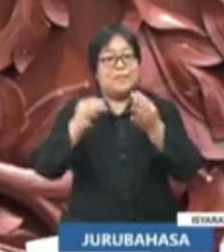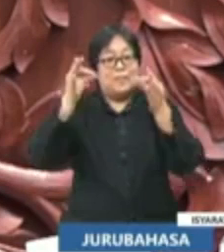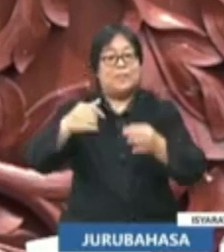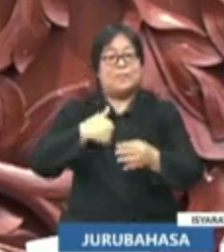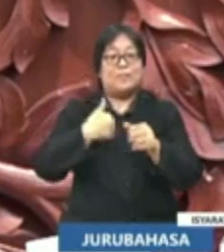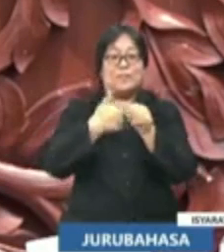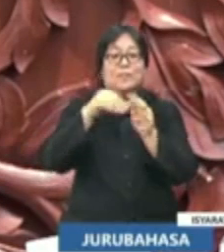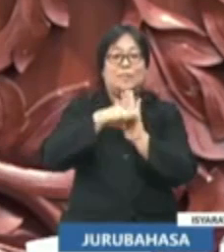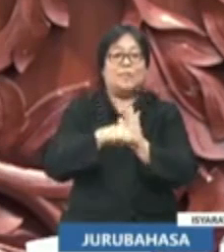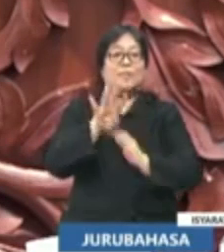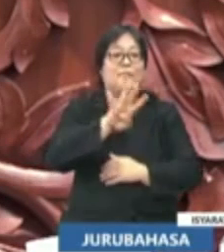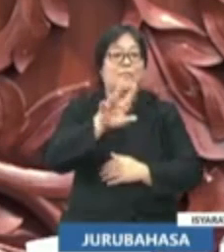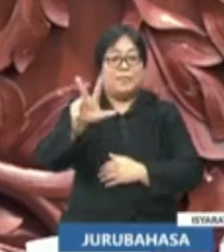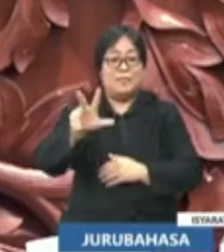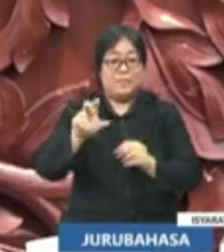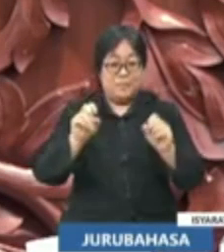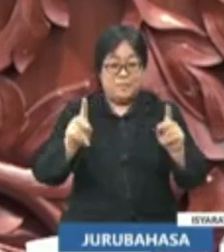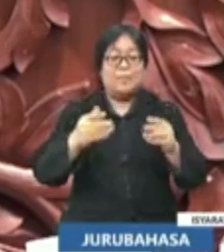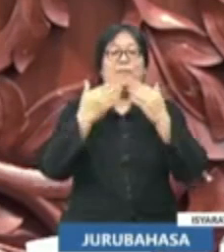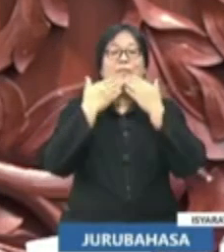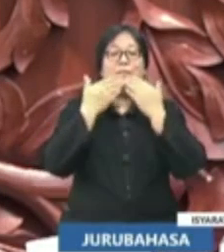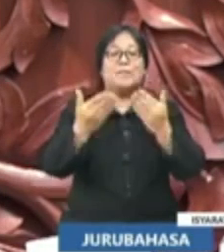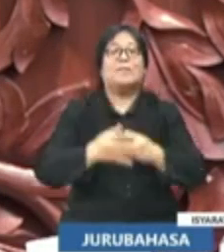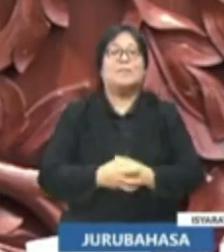keputusan saya mengikut aturan 43. Ya. Terima kasih.